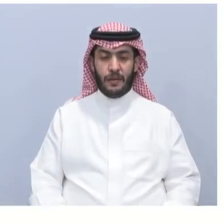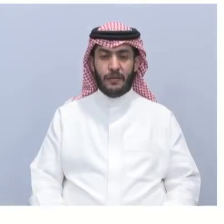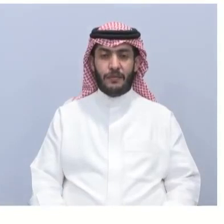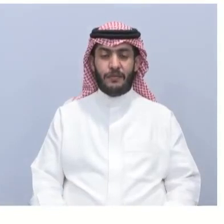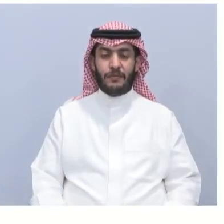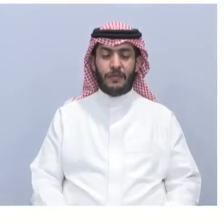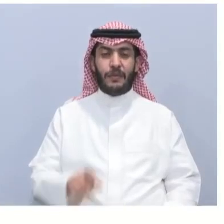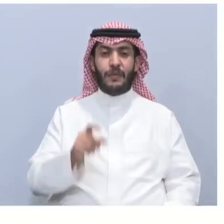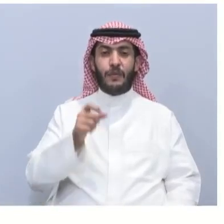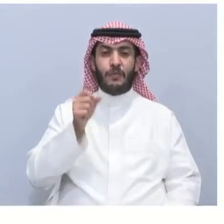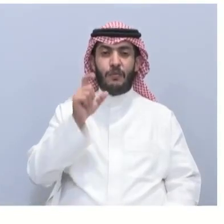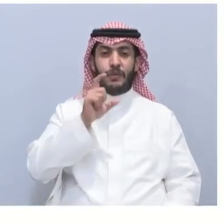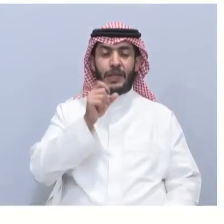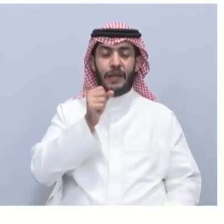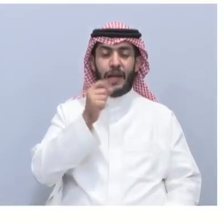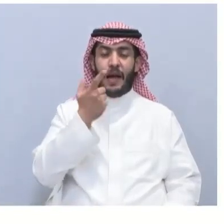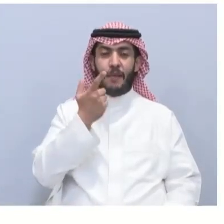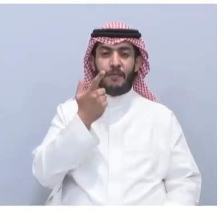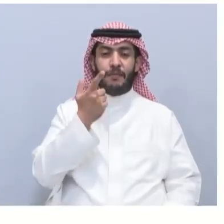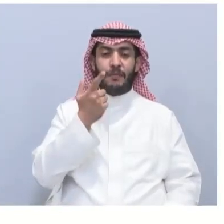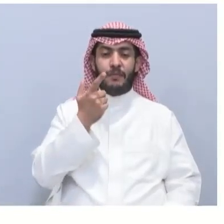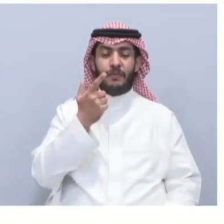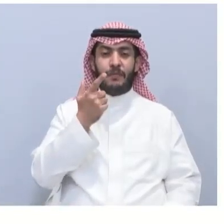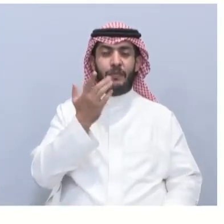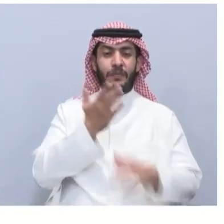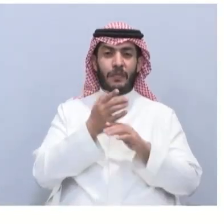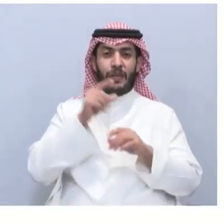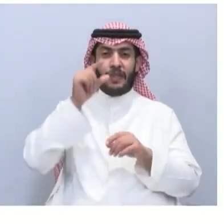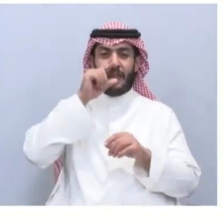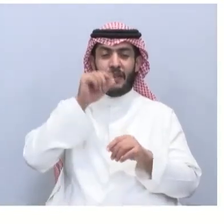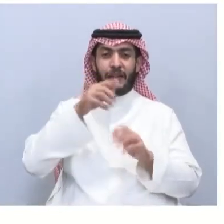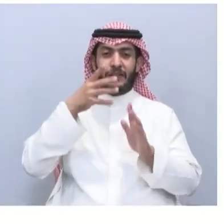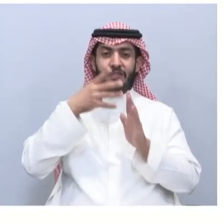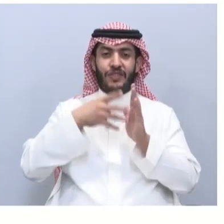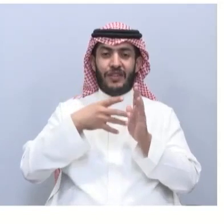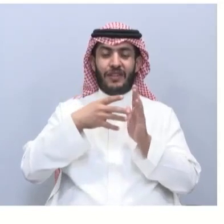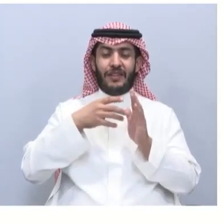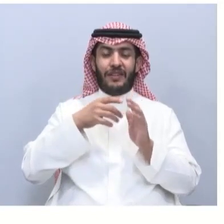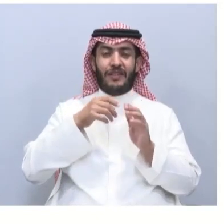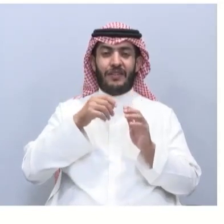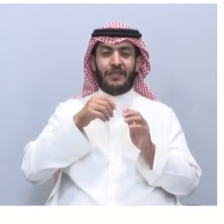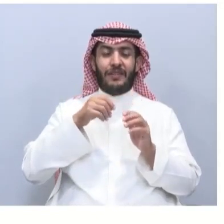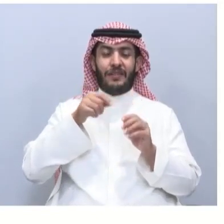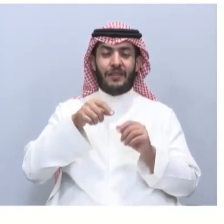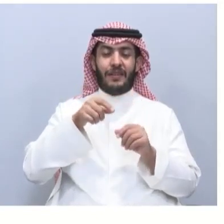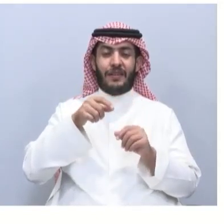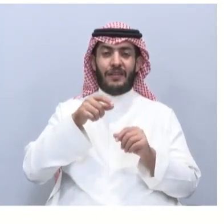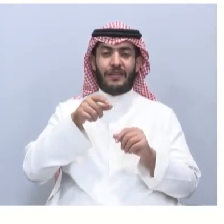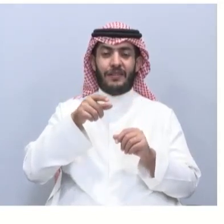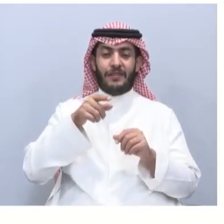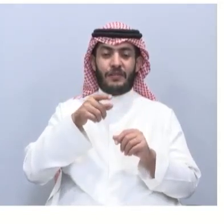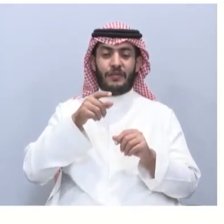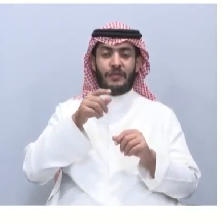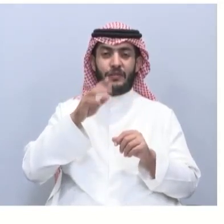اذا كم للمسلمين من عيد ولماذا شرع العيد احسنتم هذا العيد